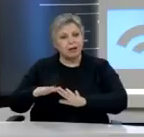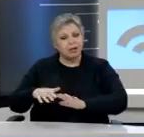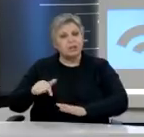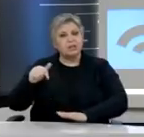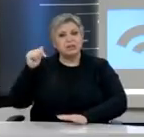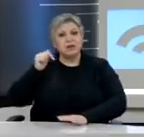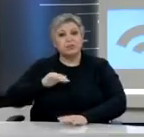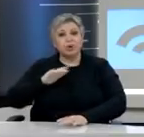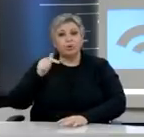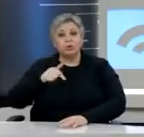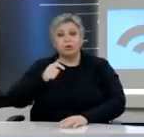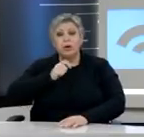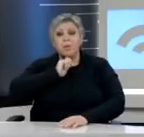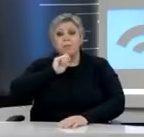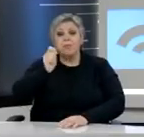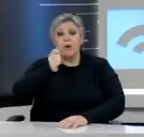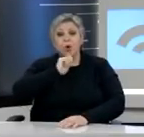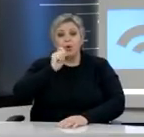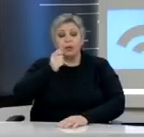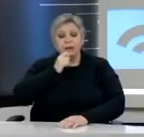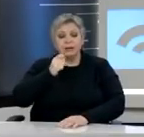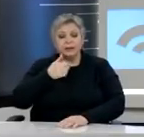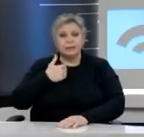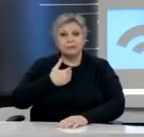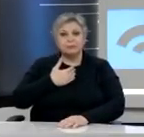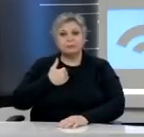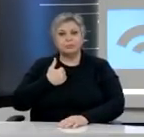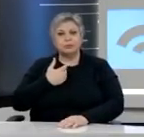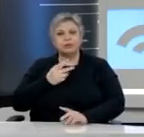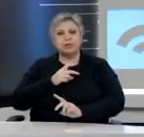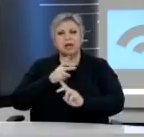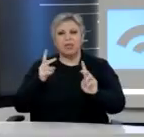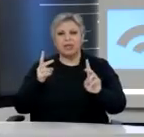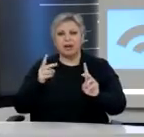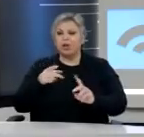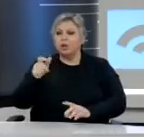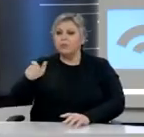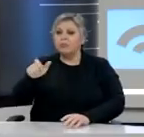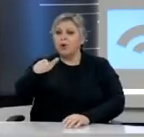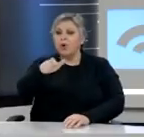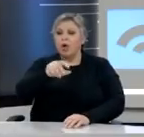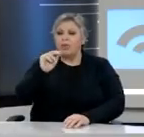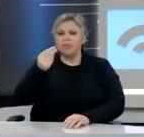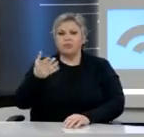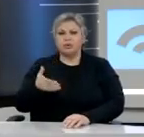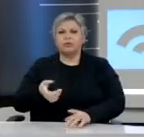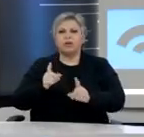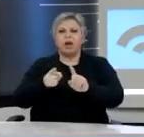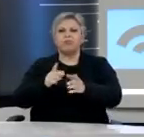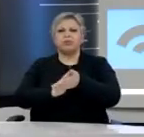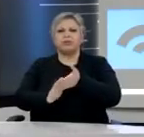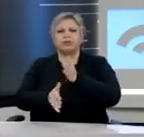τρόπο, ξεκάθαρο. Ξεκάθαρο. Και οι βουλευτές καλούνται να αποφασίσουν. Δεν έχουν πάθει επιδημία οι